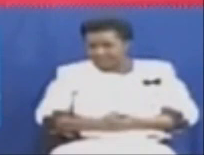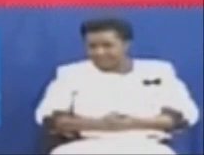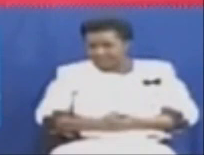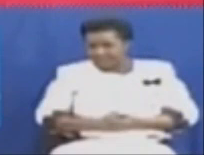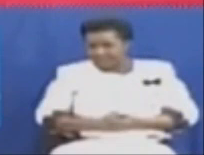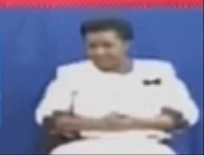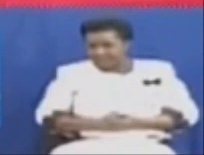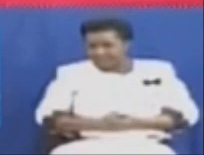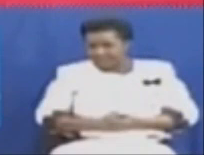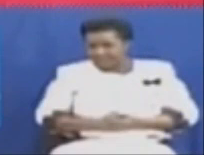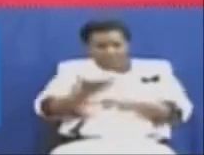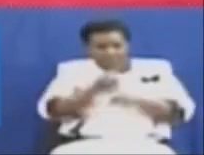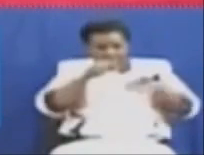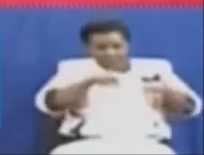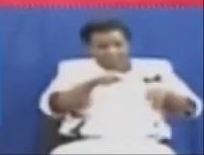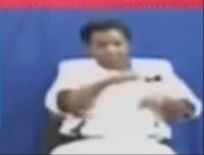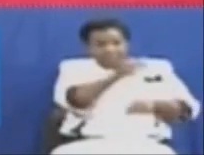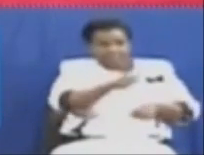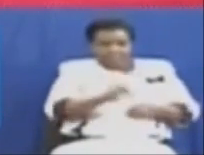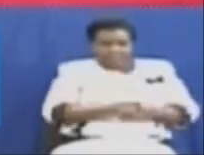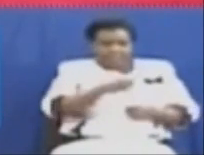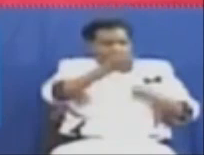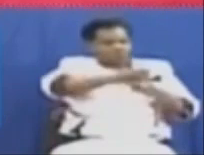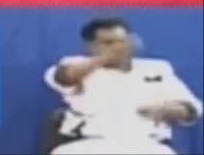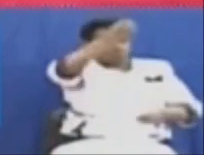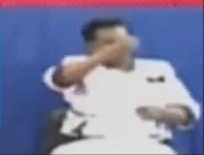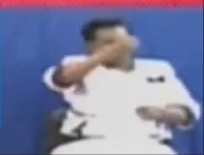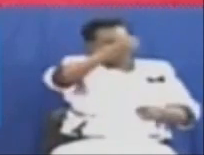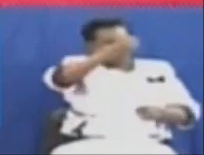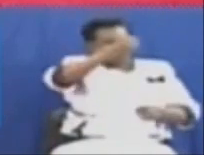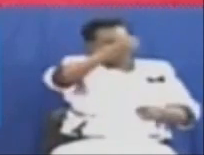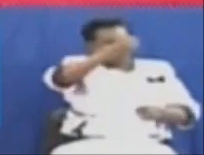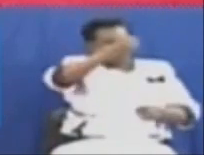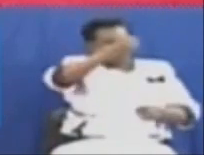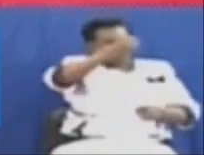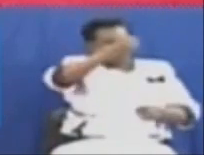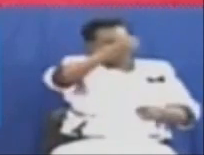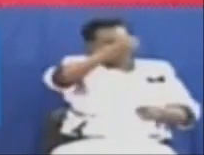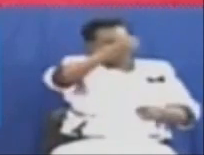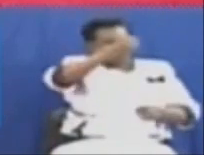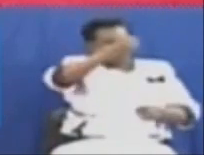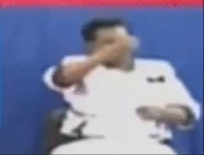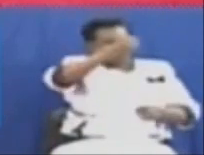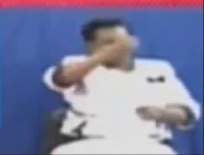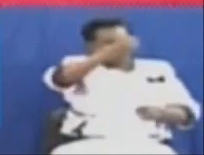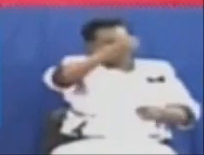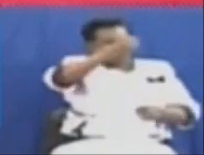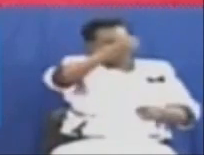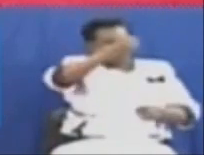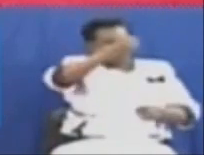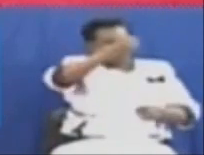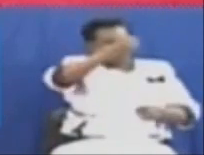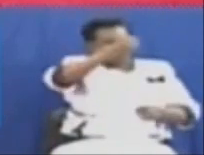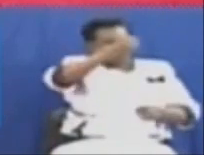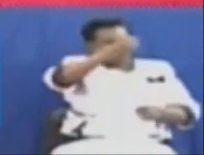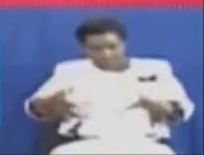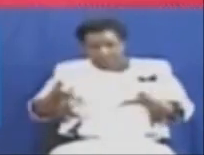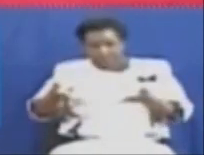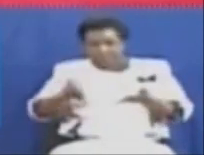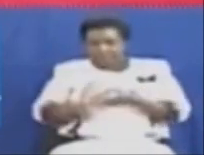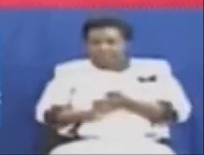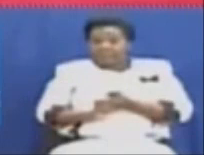nzuri, inaanza sasa kupeleka umeme kwenye vijiji vyetu vingi, na vijiji vyote vilivyobaki viendelee kuwa na uhakika kwamba umeme